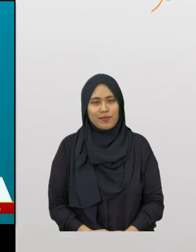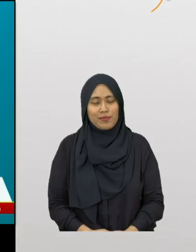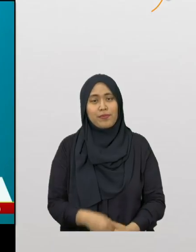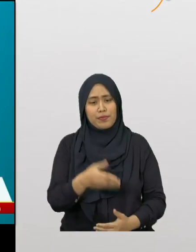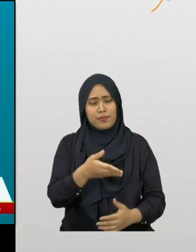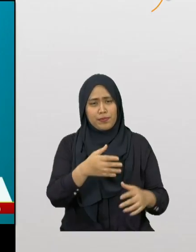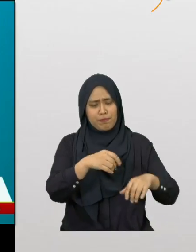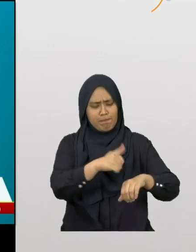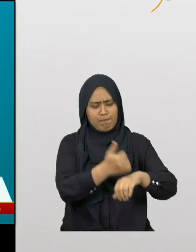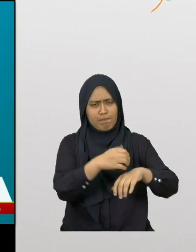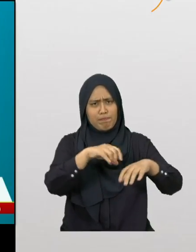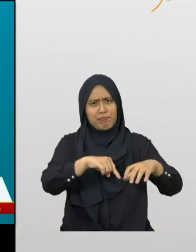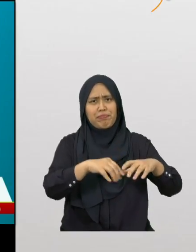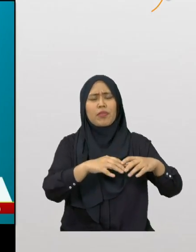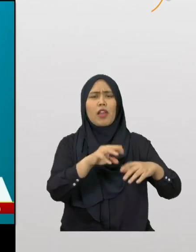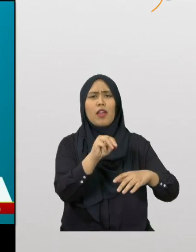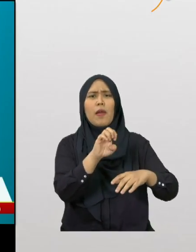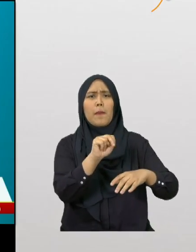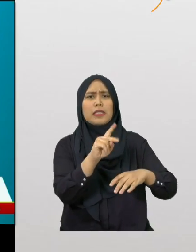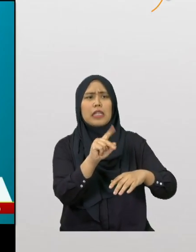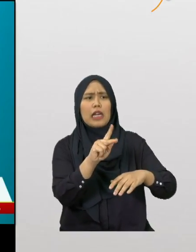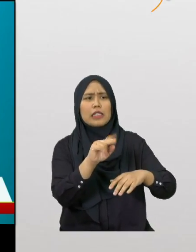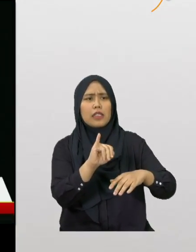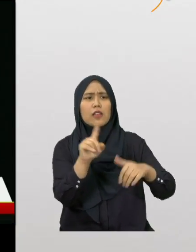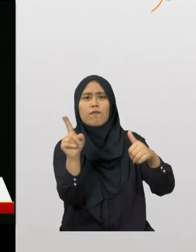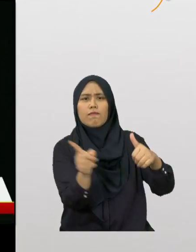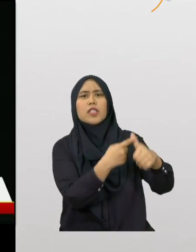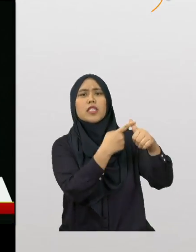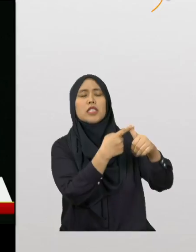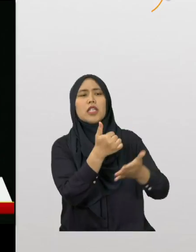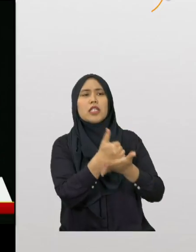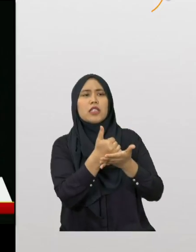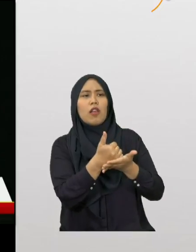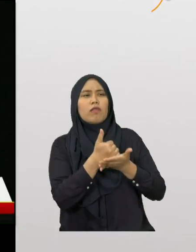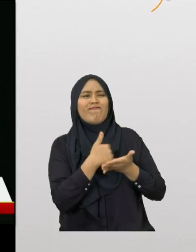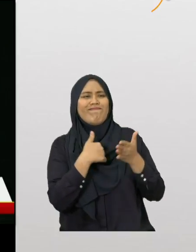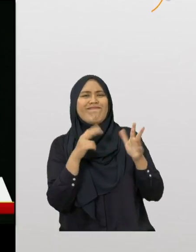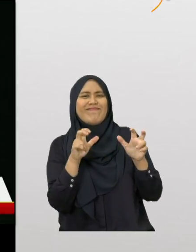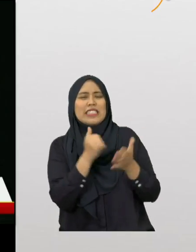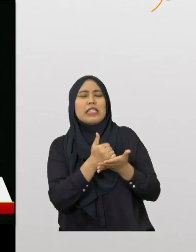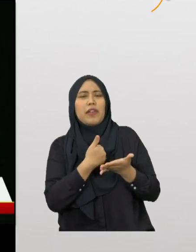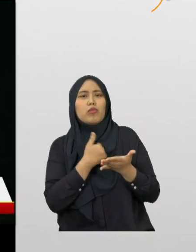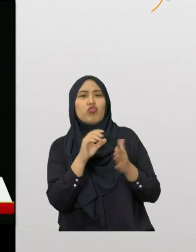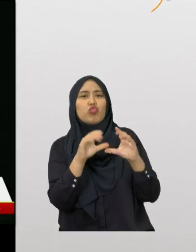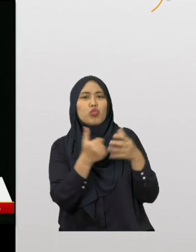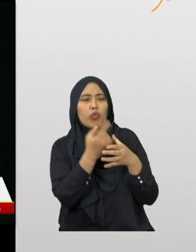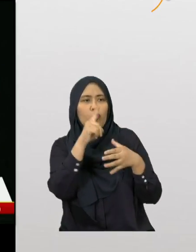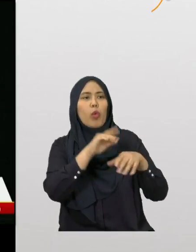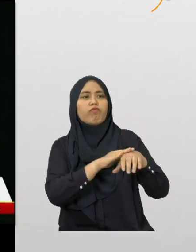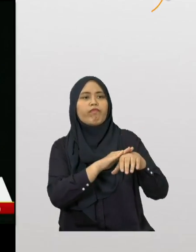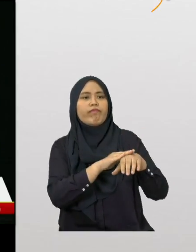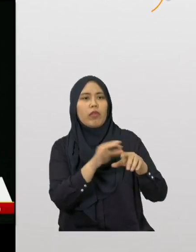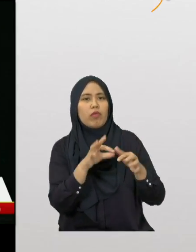Mendaki adalah badan bantu diri yang pertama di Singapura. Dengan sokongan badan-badan Melayu Islam, Mendaki